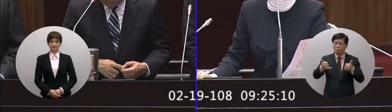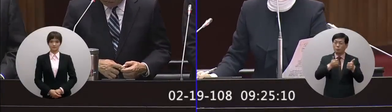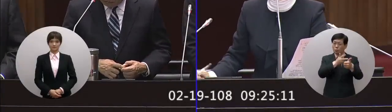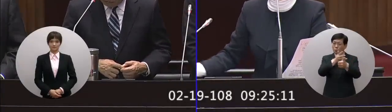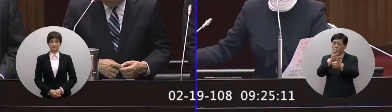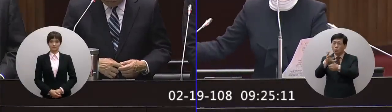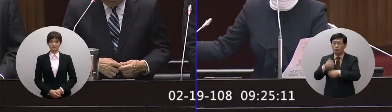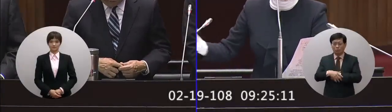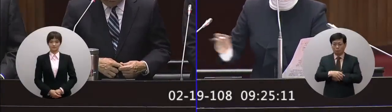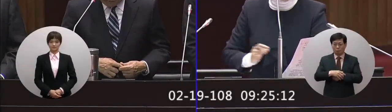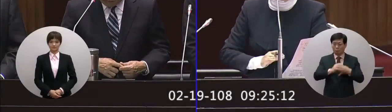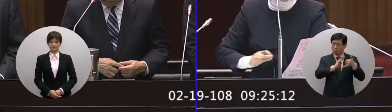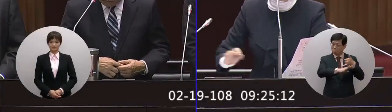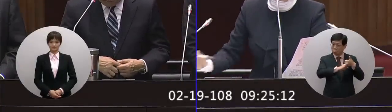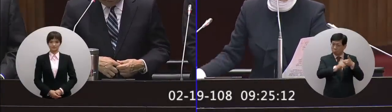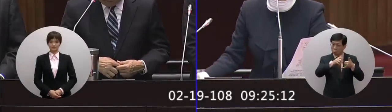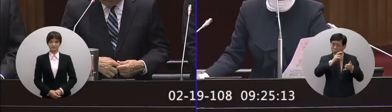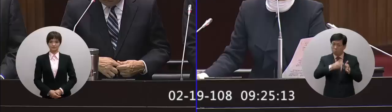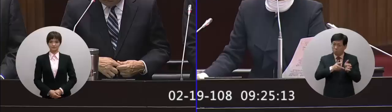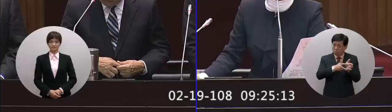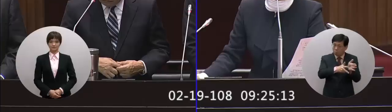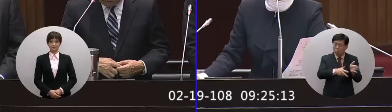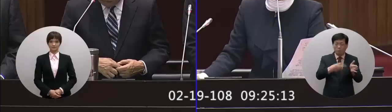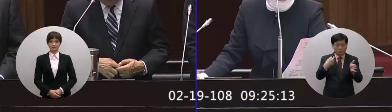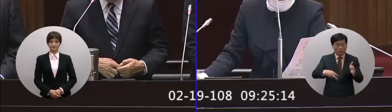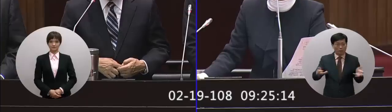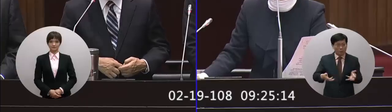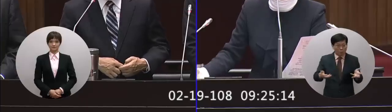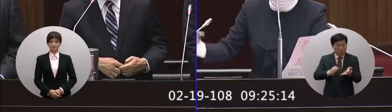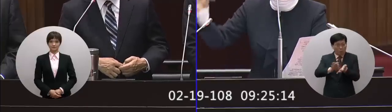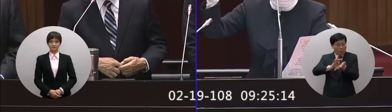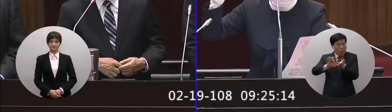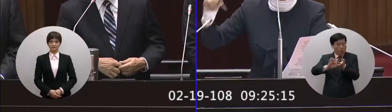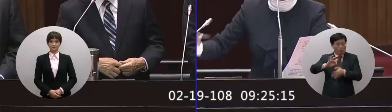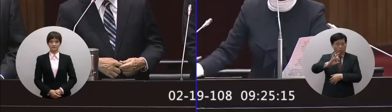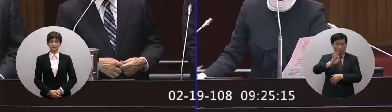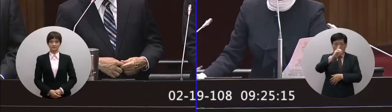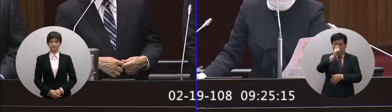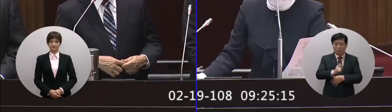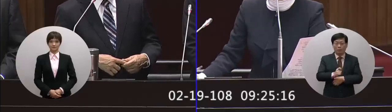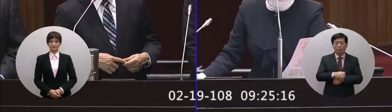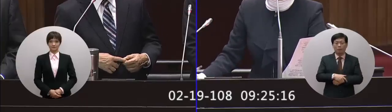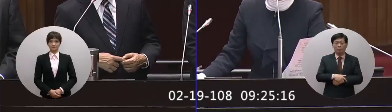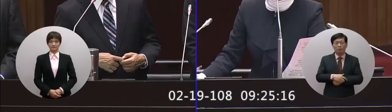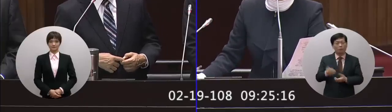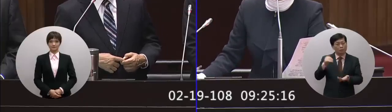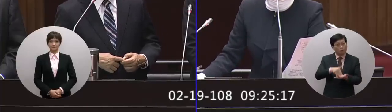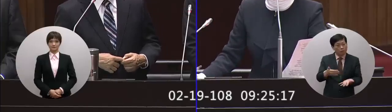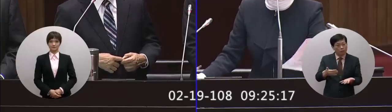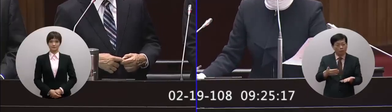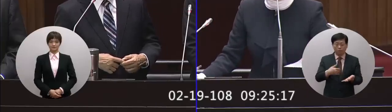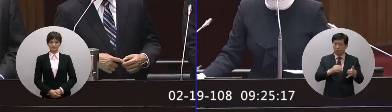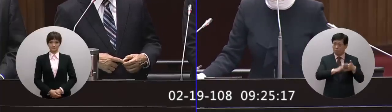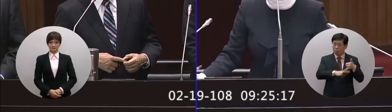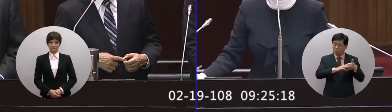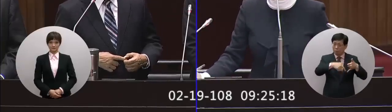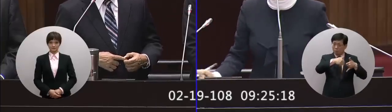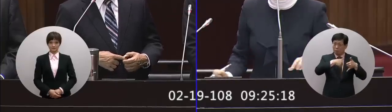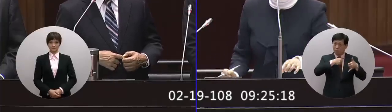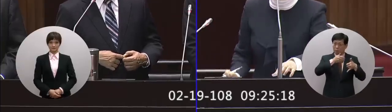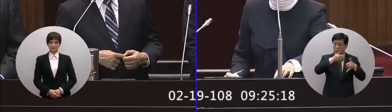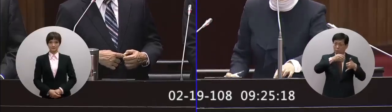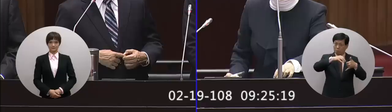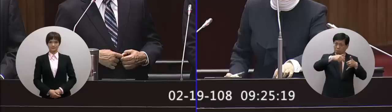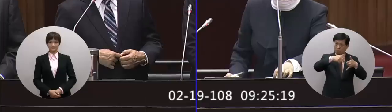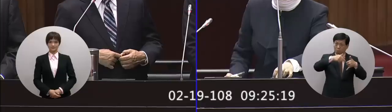查，东部干线的购车还有施工建设的花费将近500亿，但是东部南下尖峰时